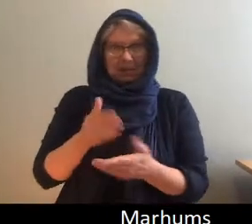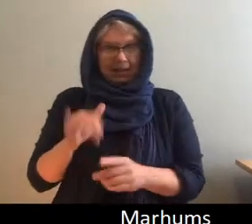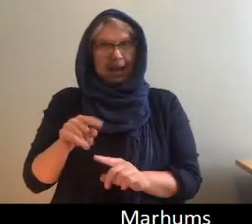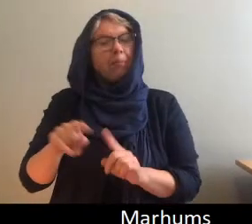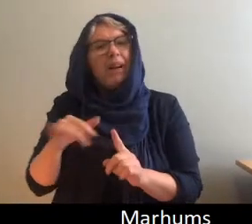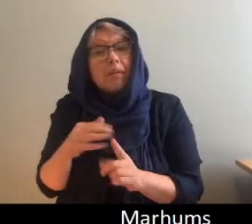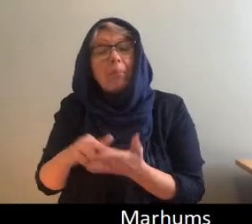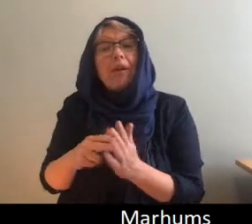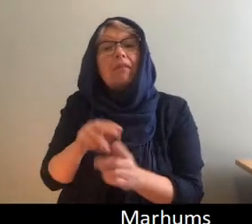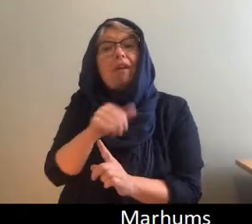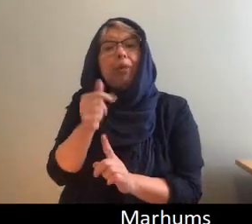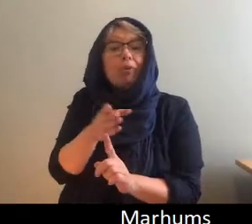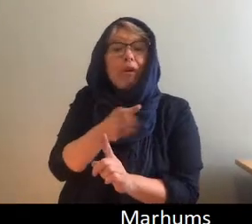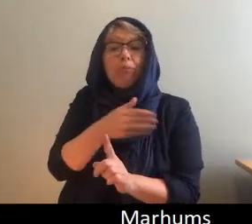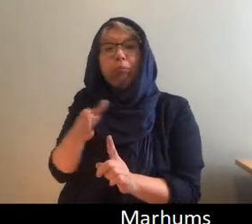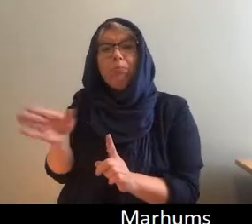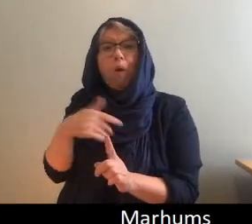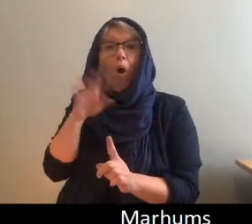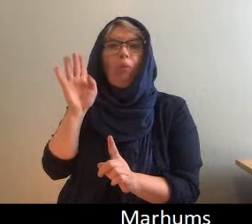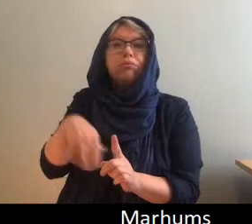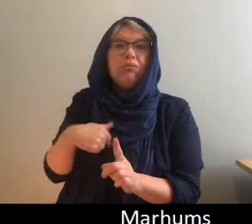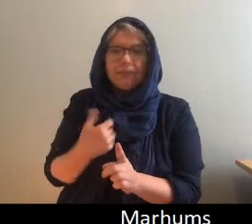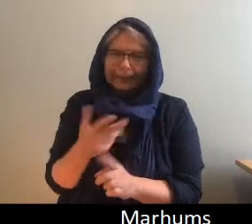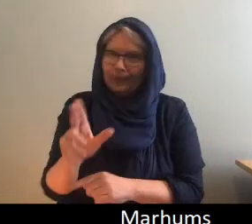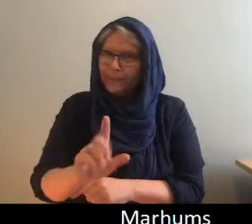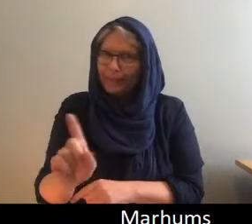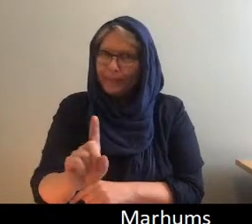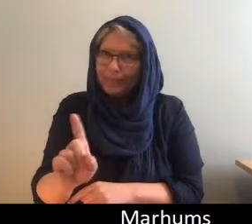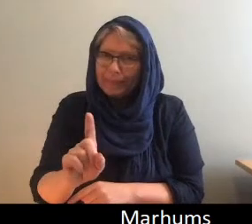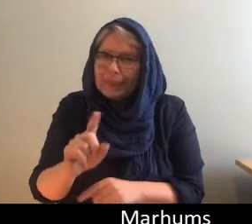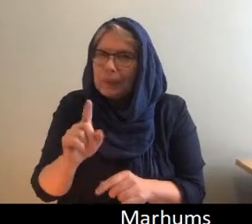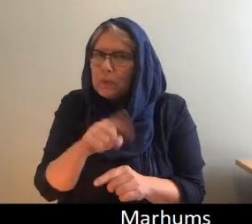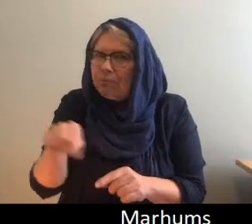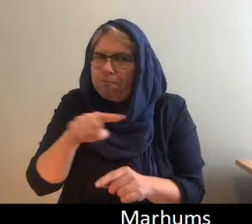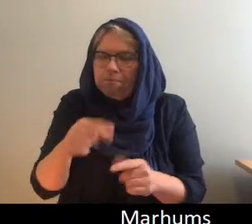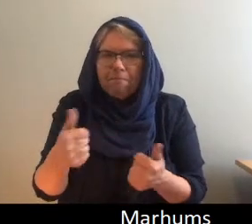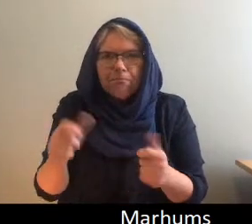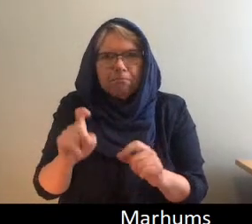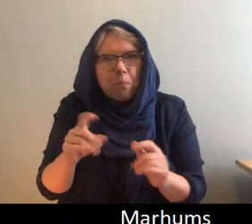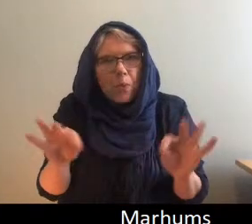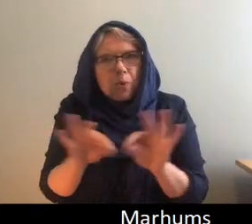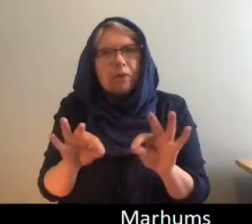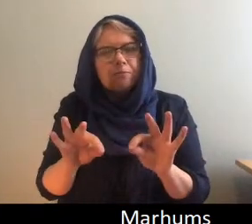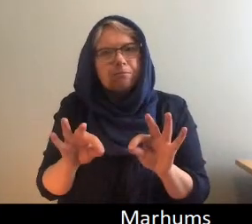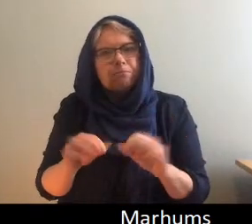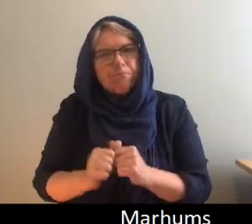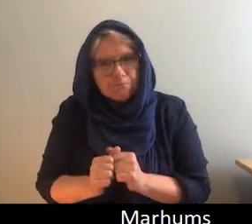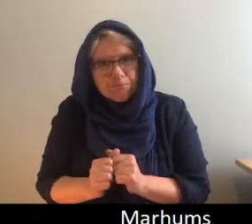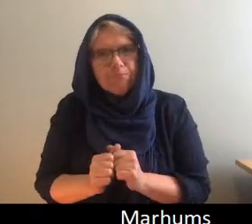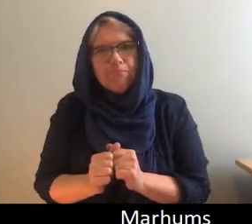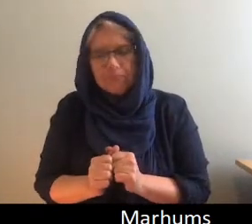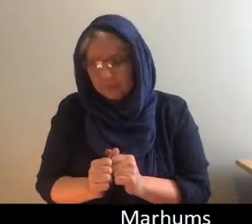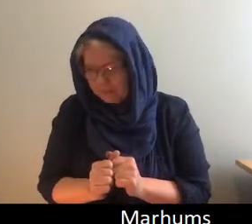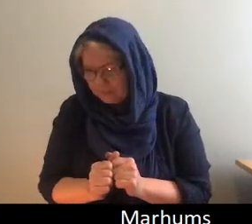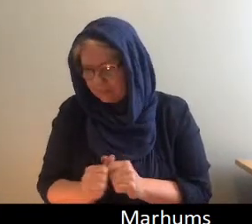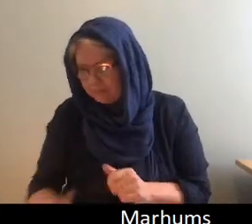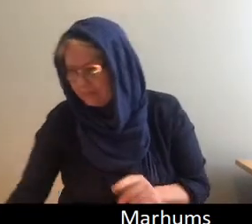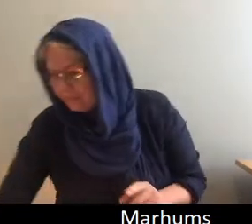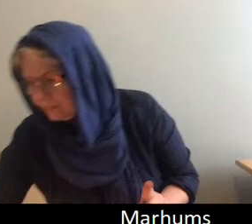not ended the surah yet. It says, one of the things that is happening on this night, تَنَزَّلُ